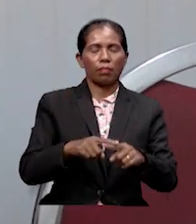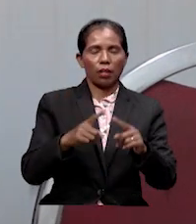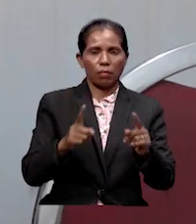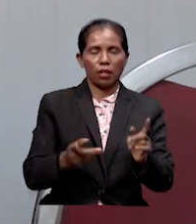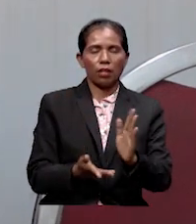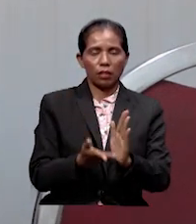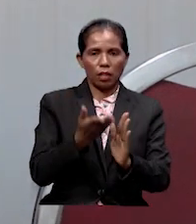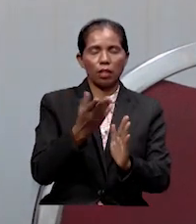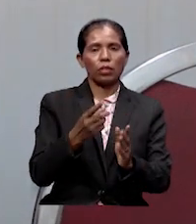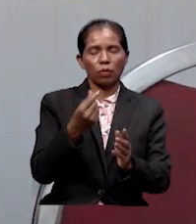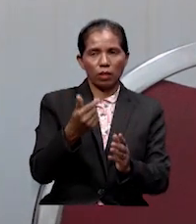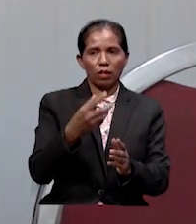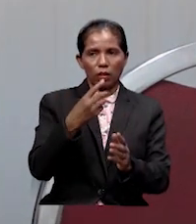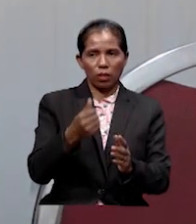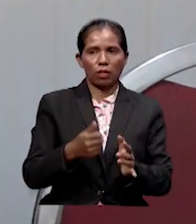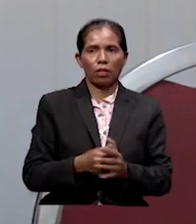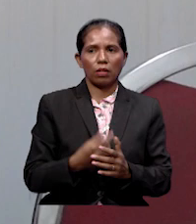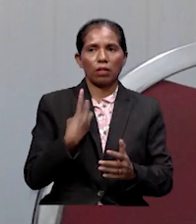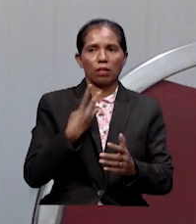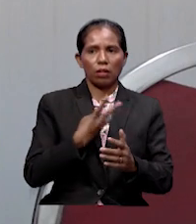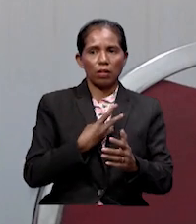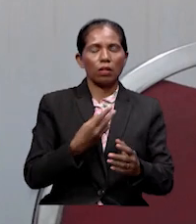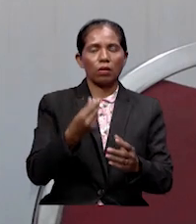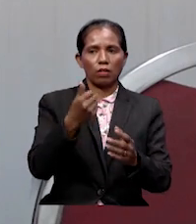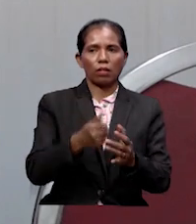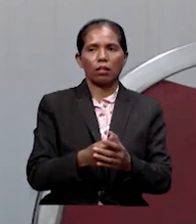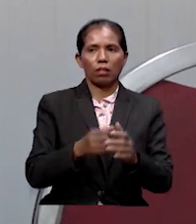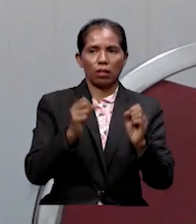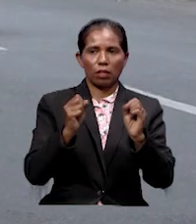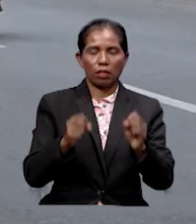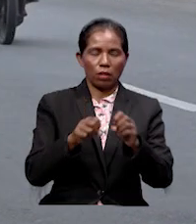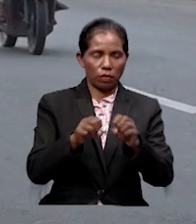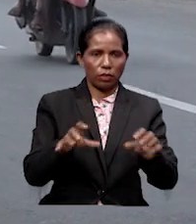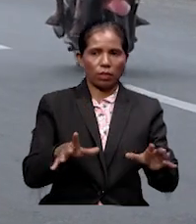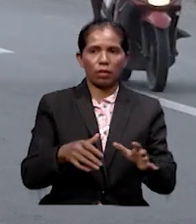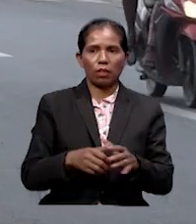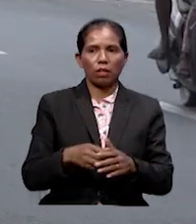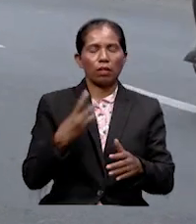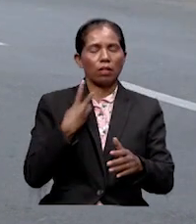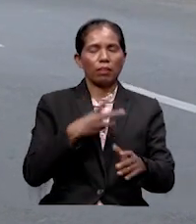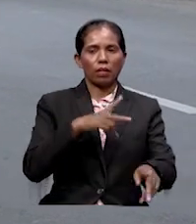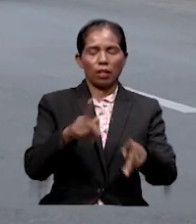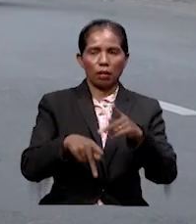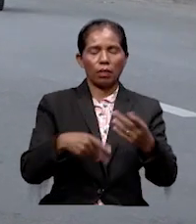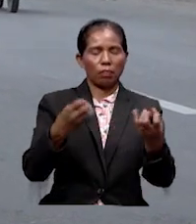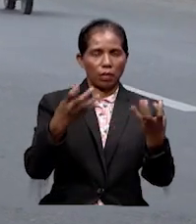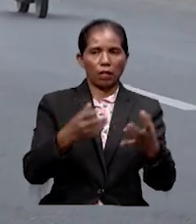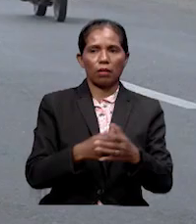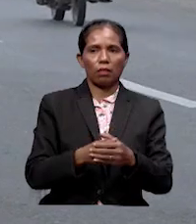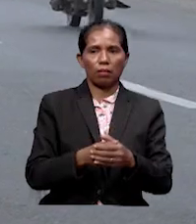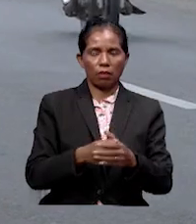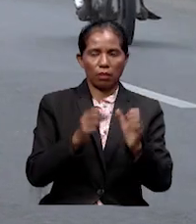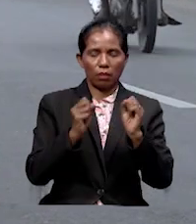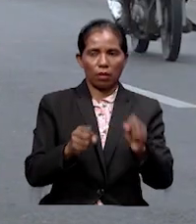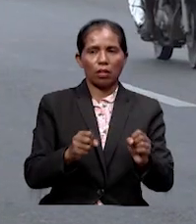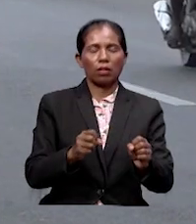naik itu ang mabi ini takarang ta minus itu ang dengan sendirinya akan husi amni kliente ni barak demais bele konta dia